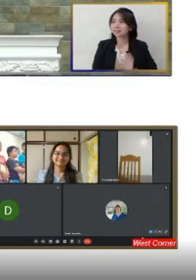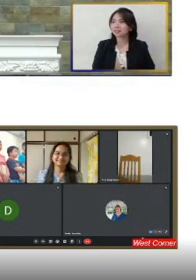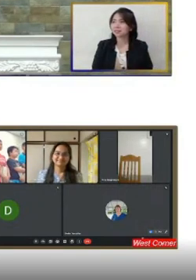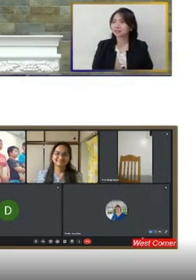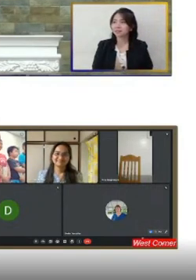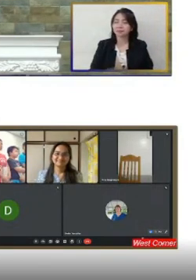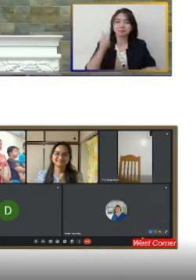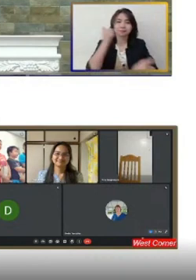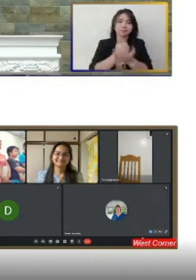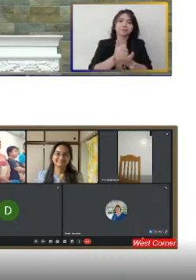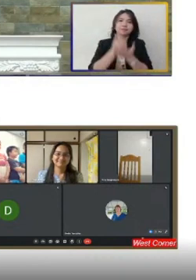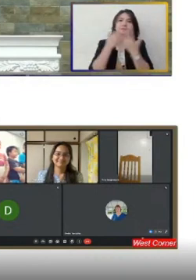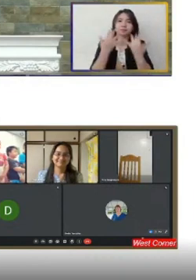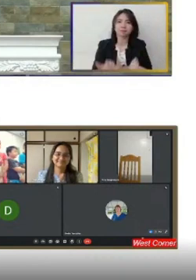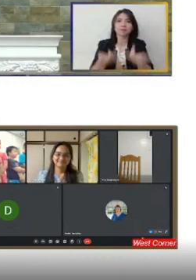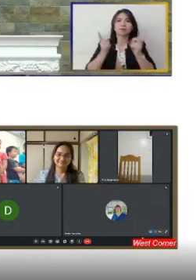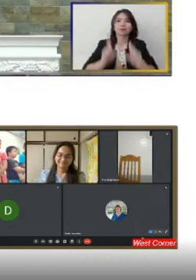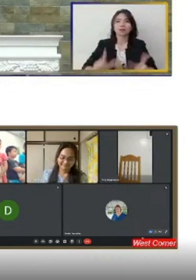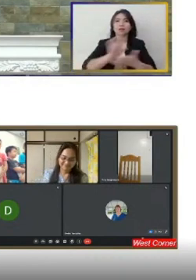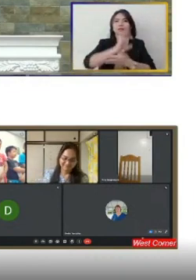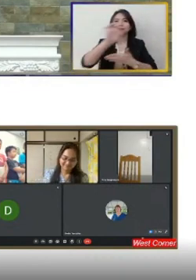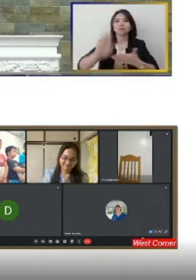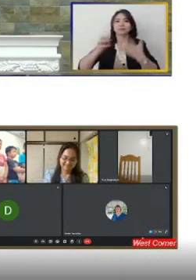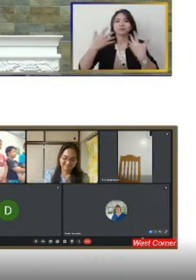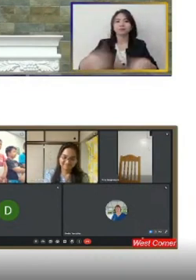Alright. Sige, at tayo magwawakas sa